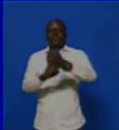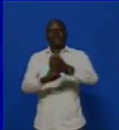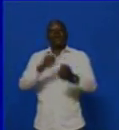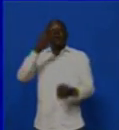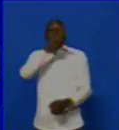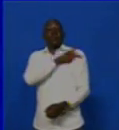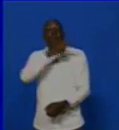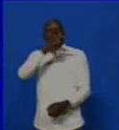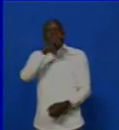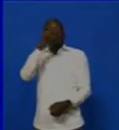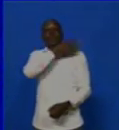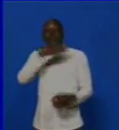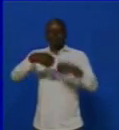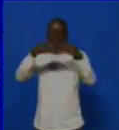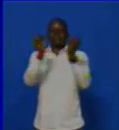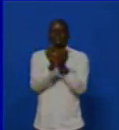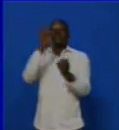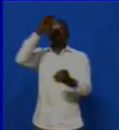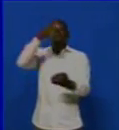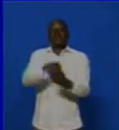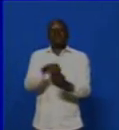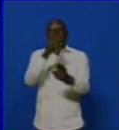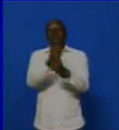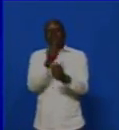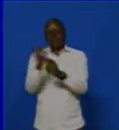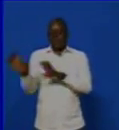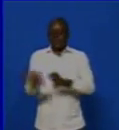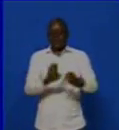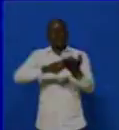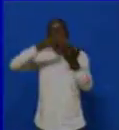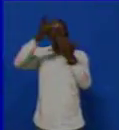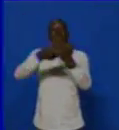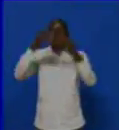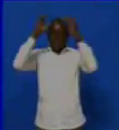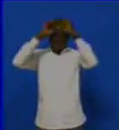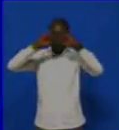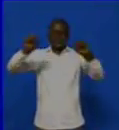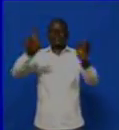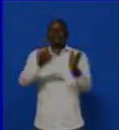et son équipe dans leur détermination à réaliser le programme présidentiel.